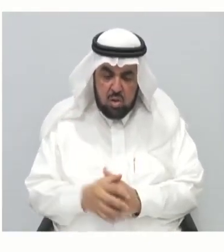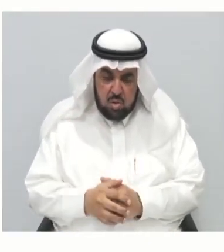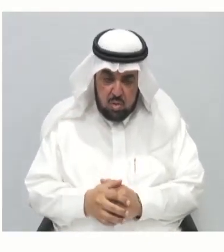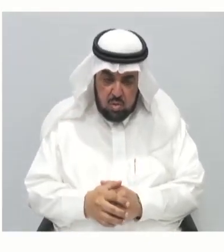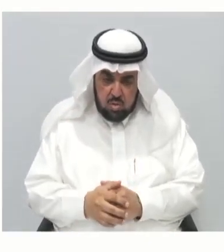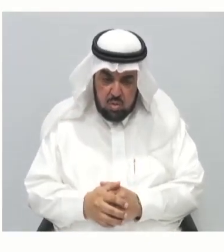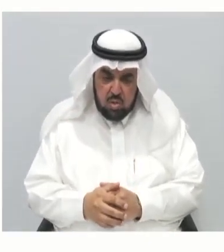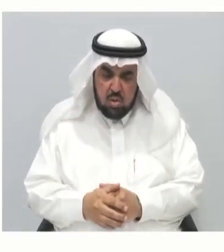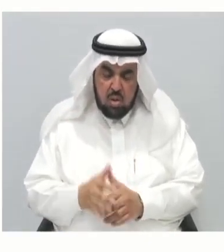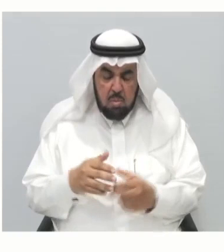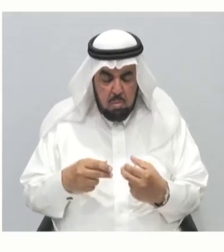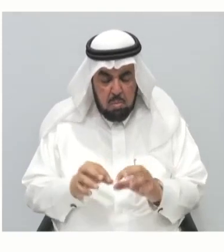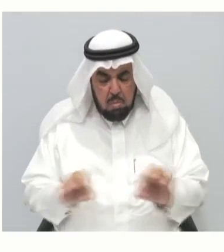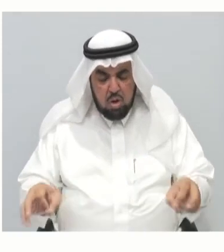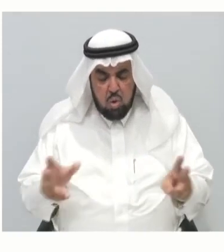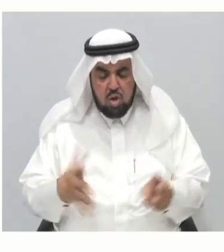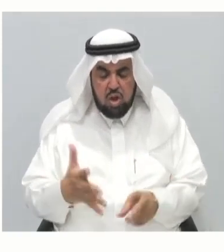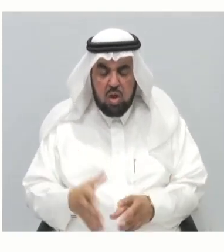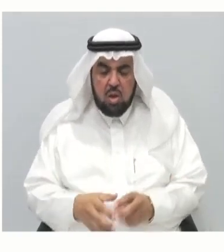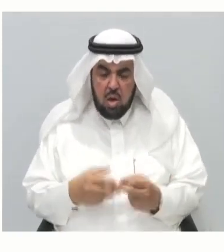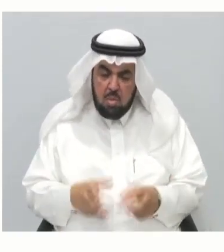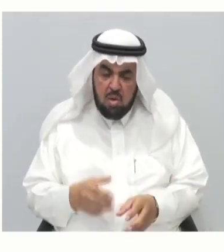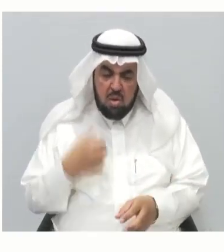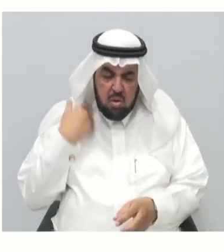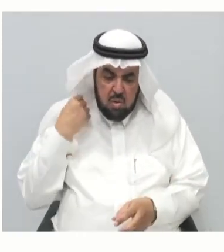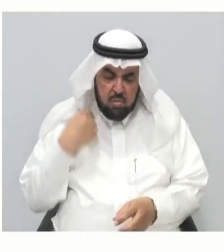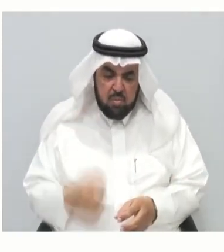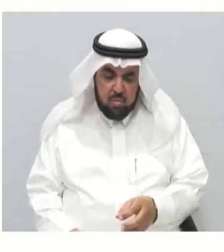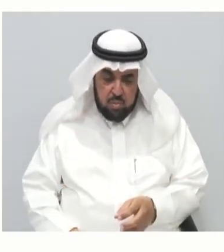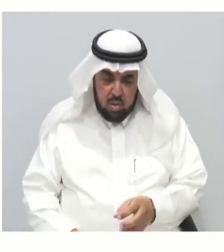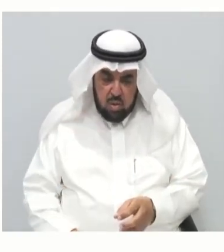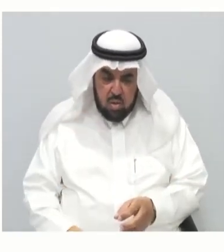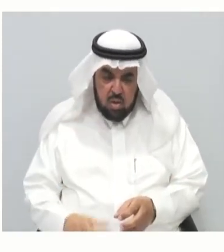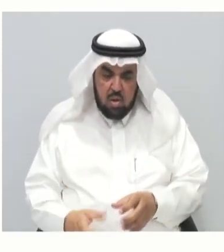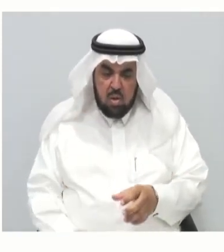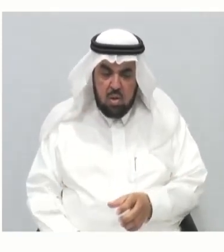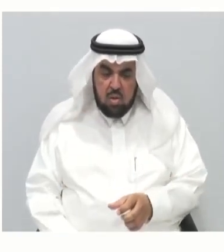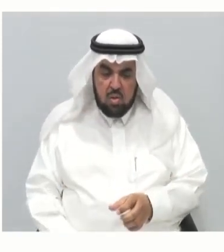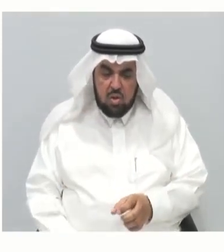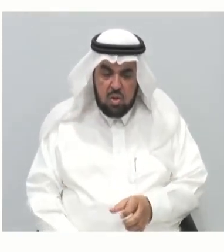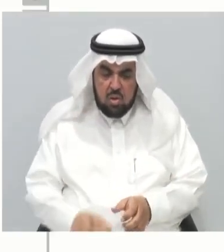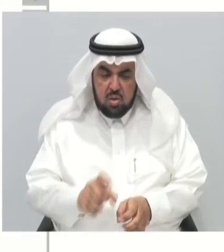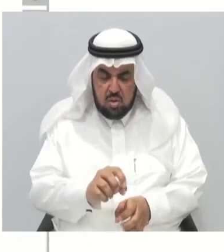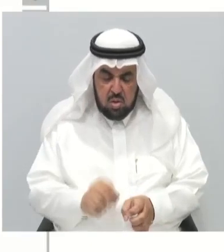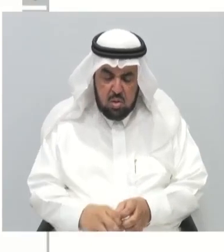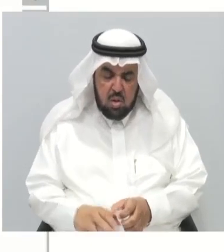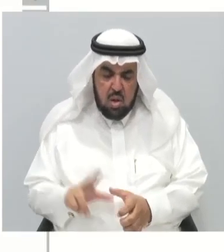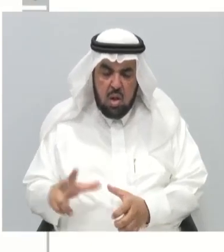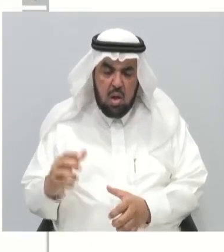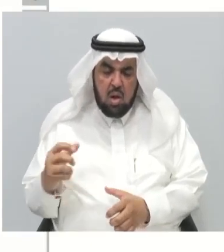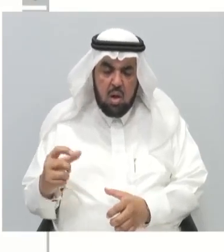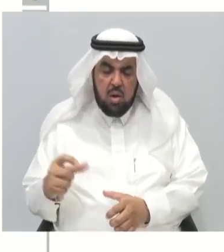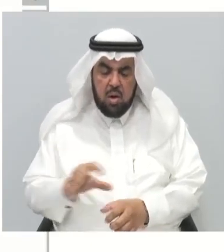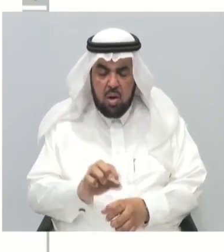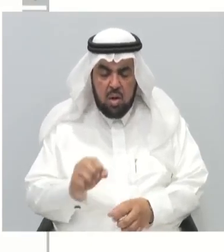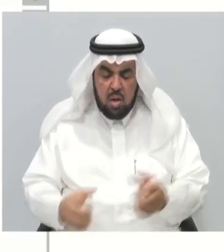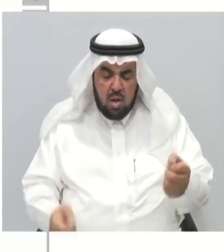فيفتح لنا مشروع جديد اذا كان في ملفات نريد حفظه نستطيع حفظها نبدا الان بمشروعنا الجديد طيب